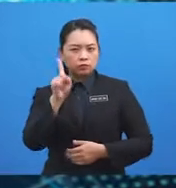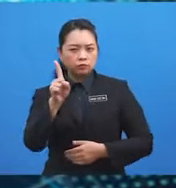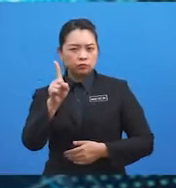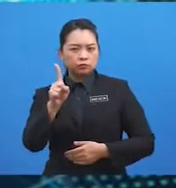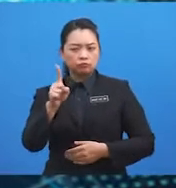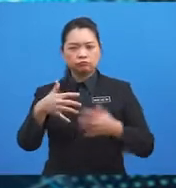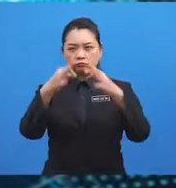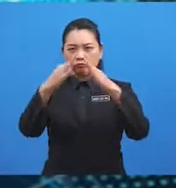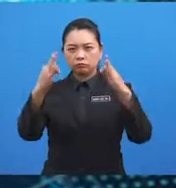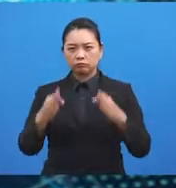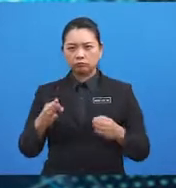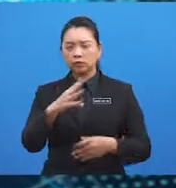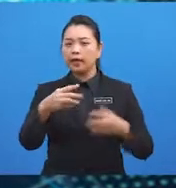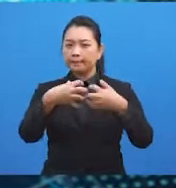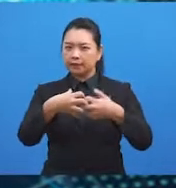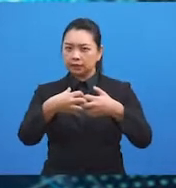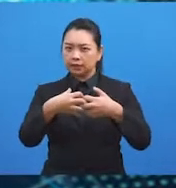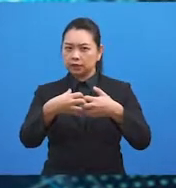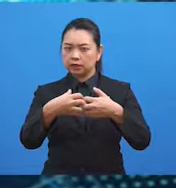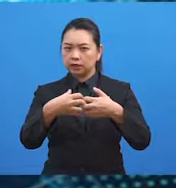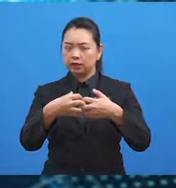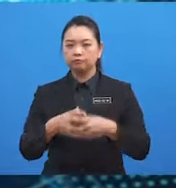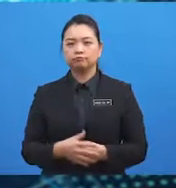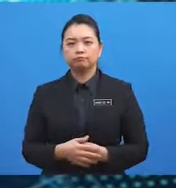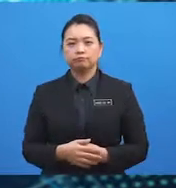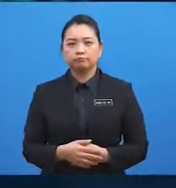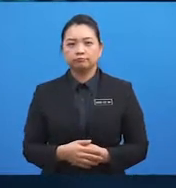premis dan mesin Dobi layan diri.